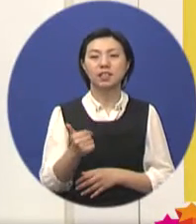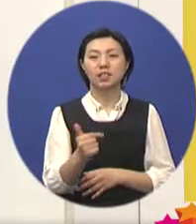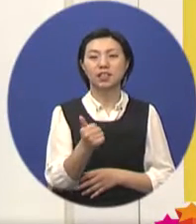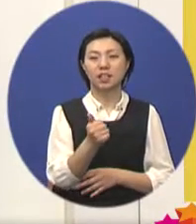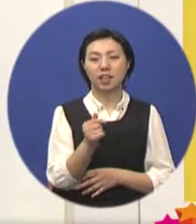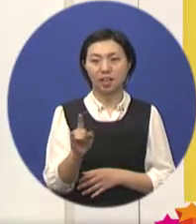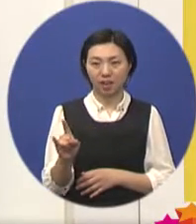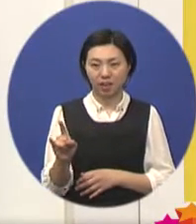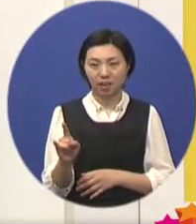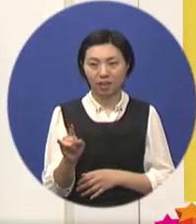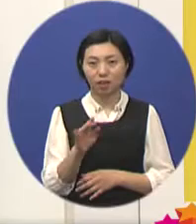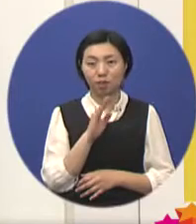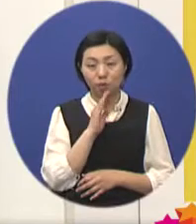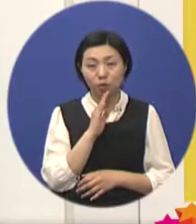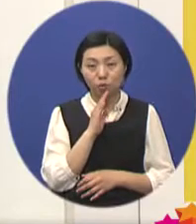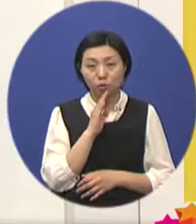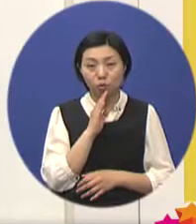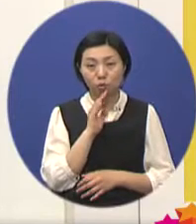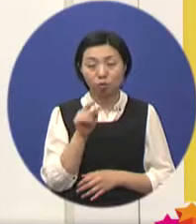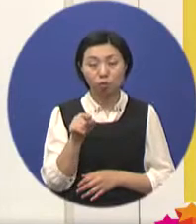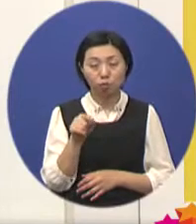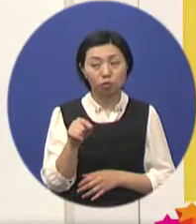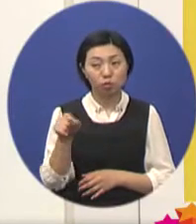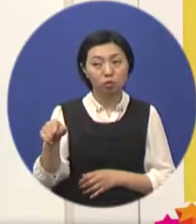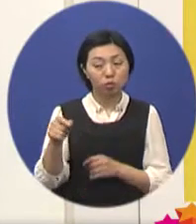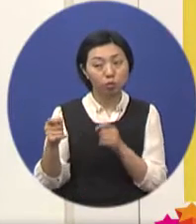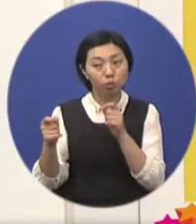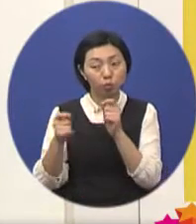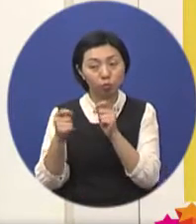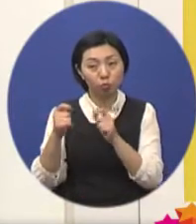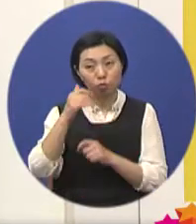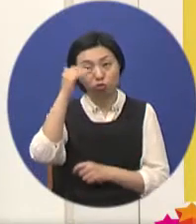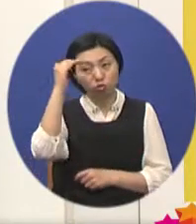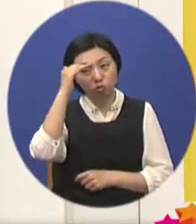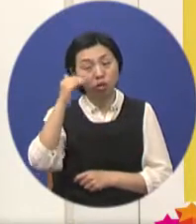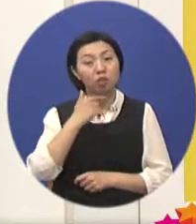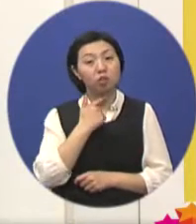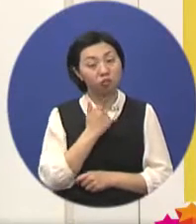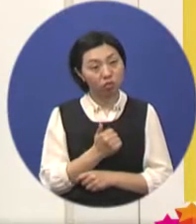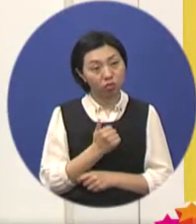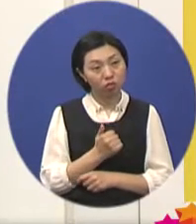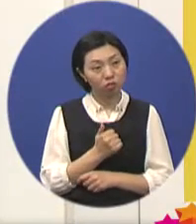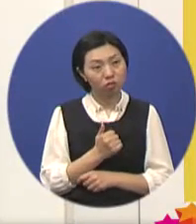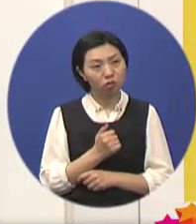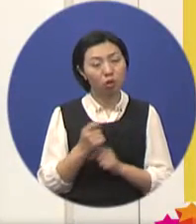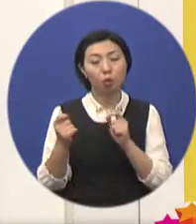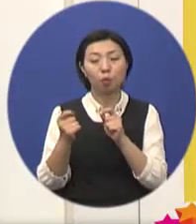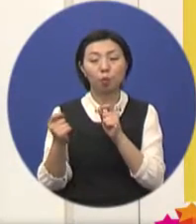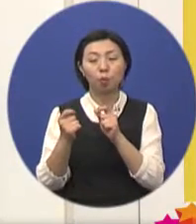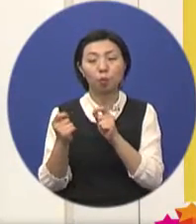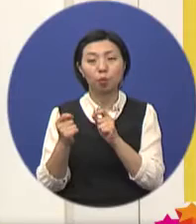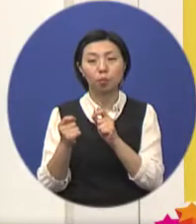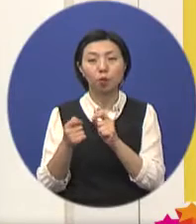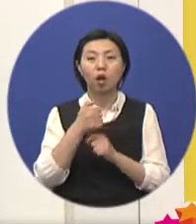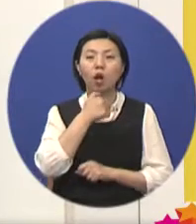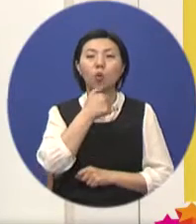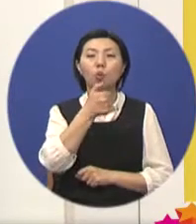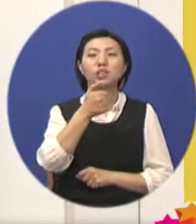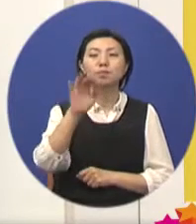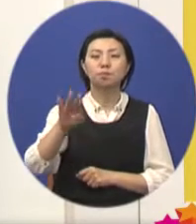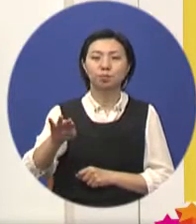예. 예, 예. 그렇죠. 예. 그러면 그쪽으로 구경을 가시나요? 얼마나 몇 분 거리예요? 한 50분.